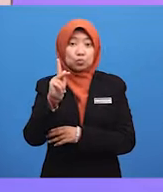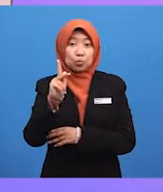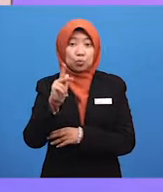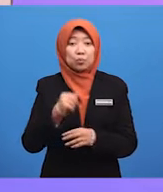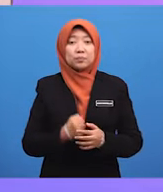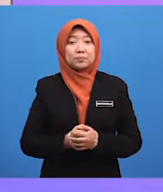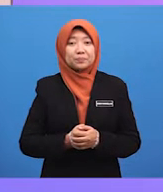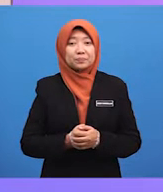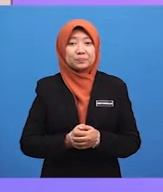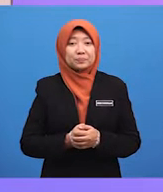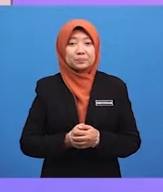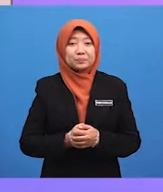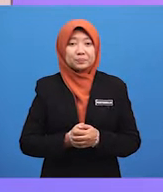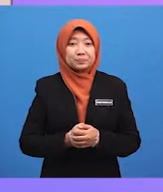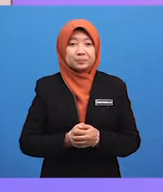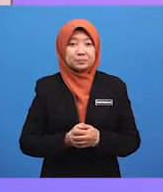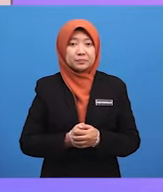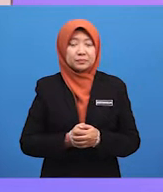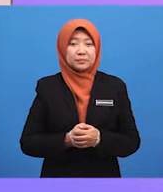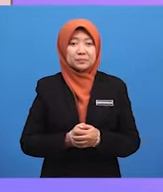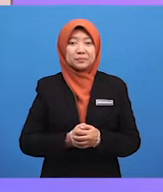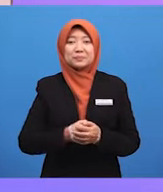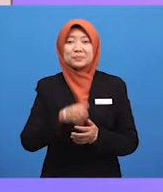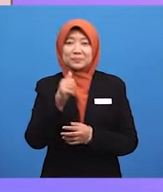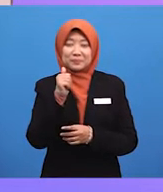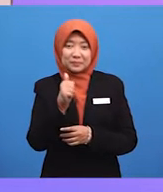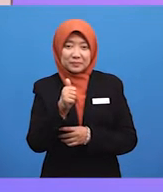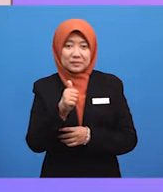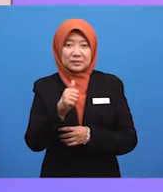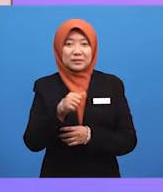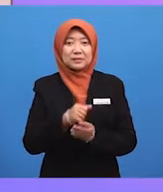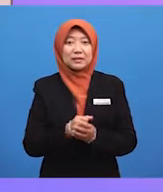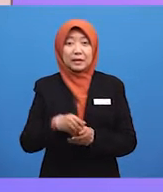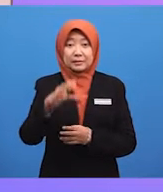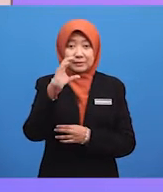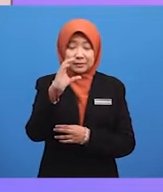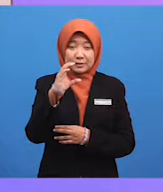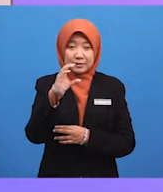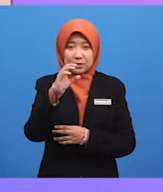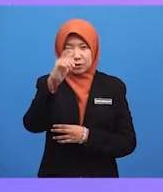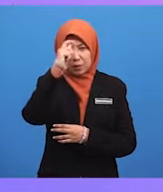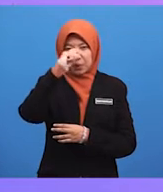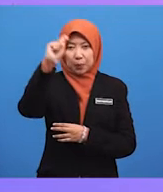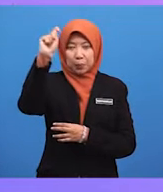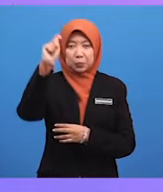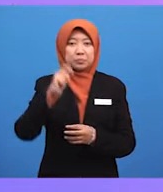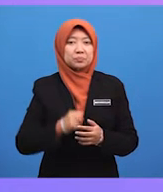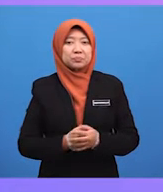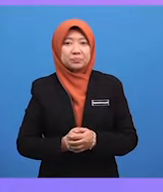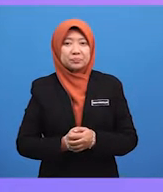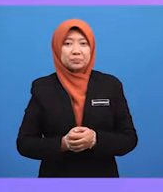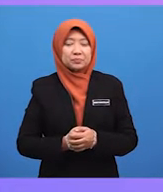Ya, kamu hebat. Jawapannya C. takabur. Soalan